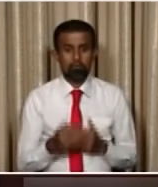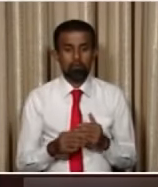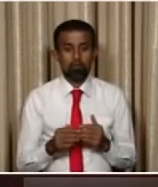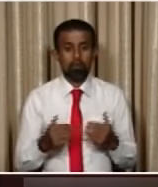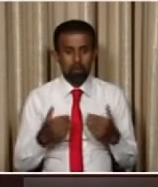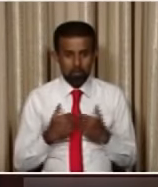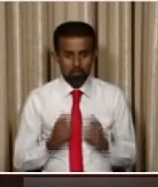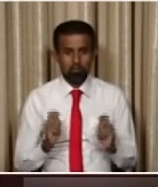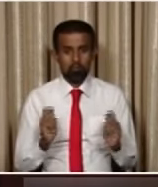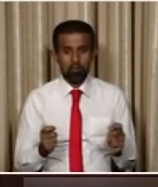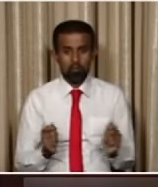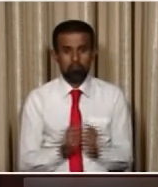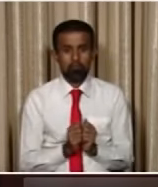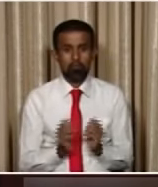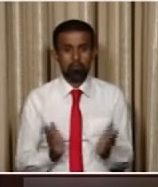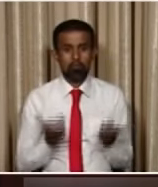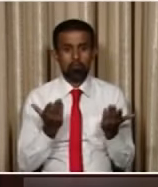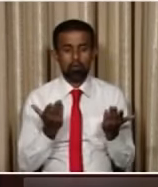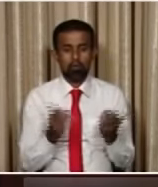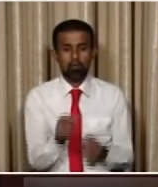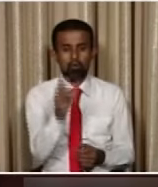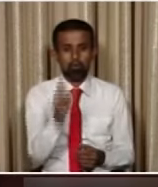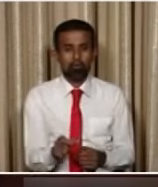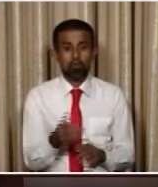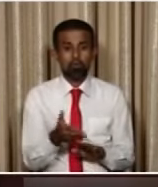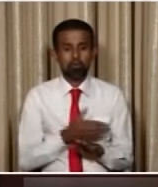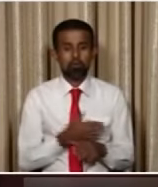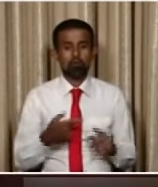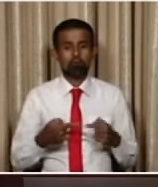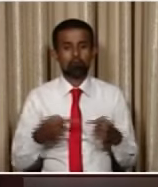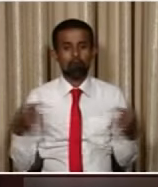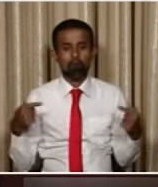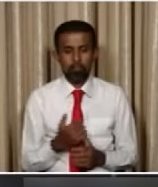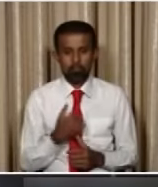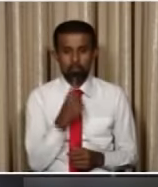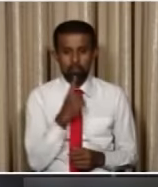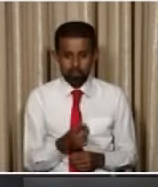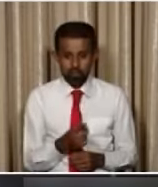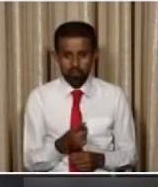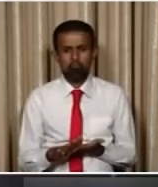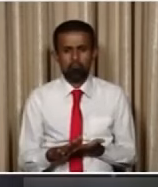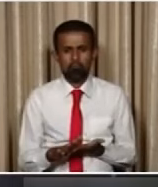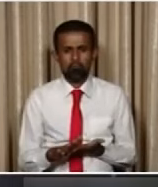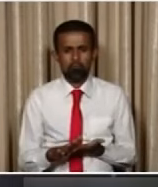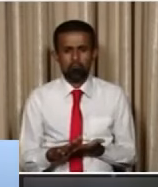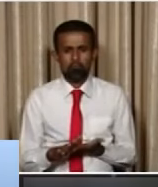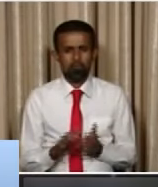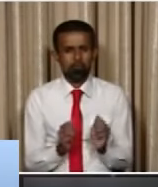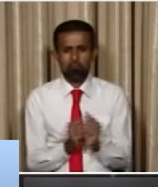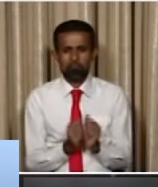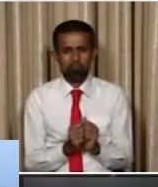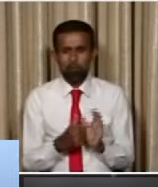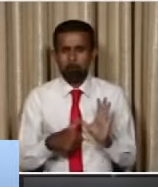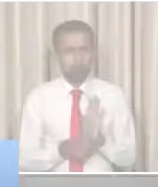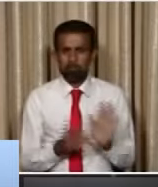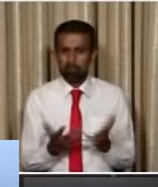අපි ඉදිරිපත් කළ මේ වැඩේ ක්‍රියාත්මක කරනකොට ඔබතුමන්ලා ඊට ඉස්සෙල්ලා විරුද්ධ වෙනවා. මොකක්ද මේක? මේක සාමාන්‍ය කාරණයක් පිළිබඳ පනතක්